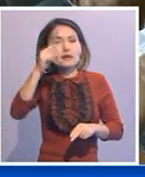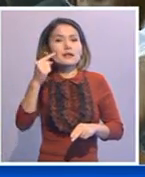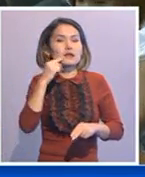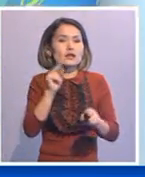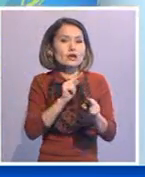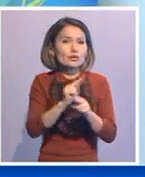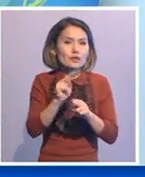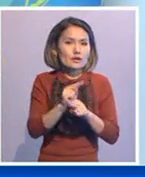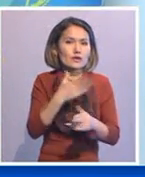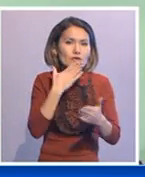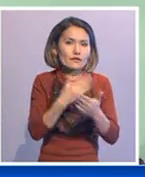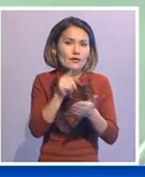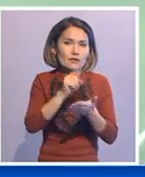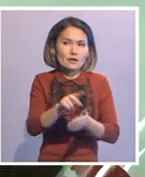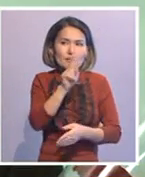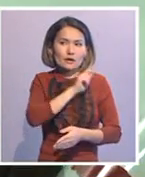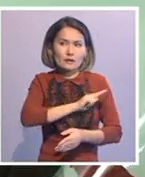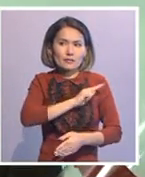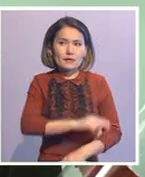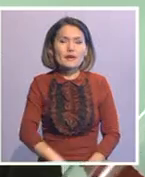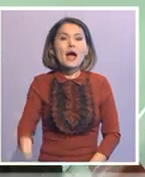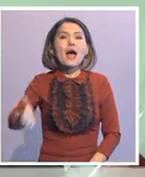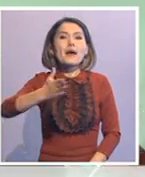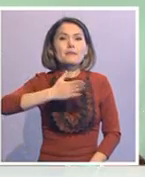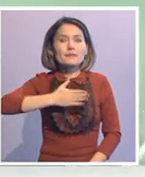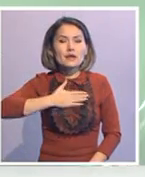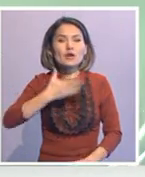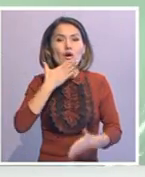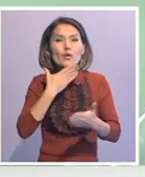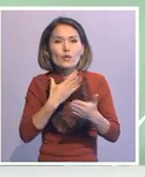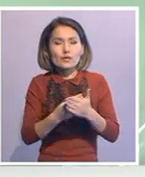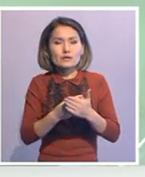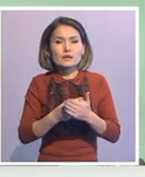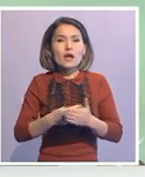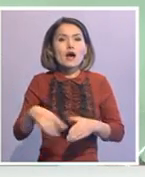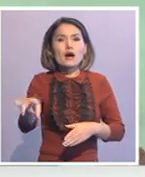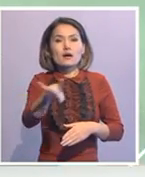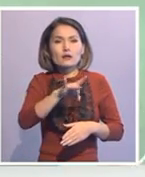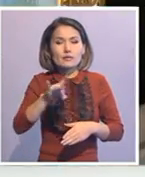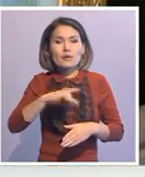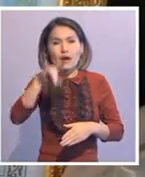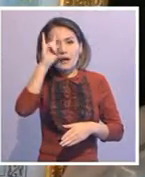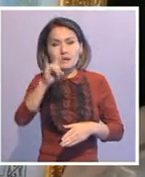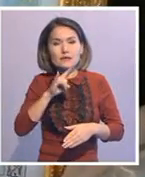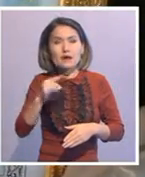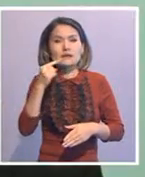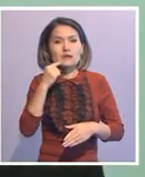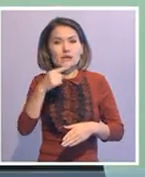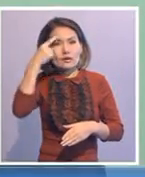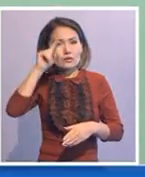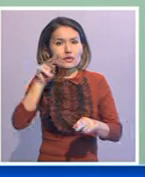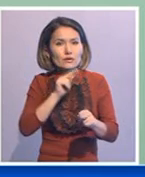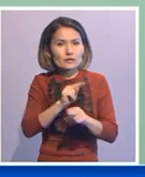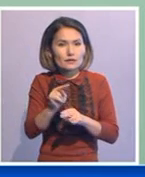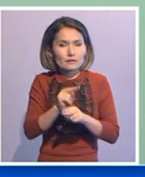борышым, дейді ол. Өз отаным Қазақстан болғандықтан менің міндетім ол қазақ тілін, мемлекеттік тілді білу. Қазақ тілін ғана